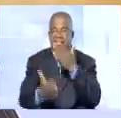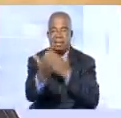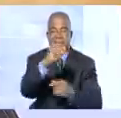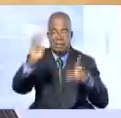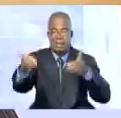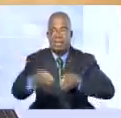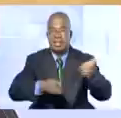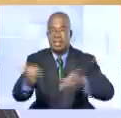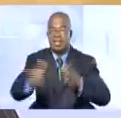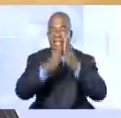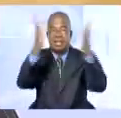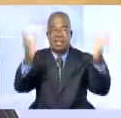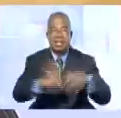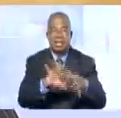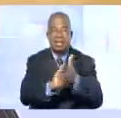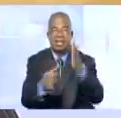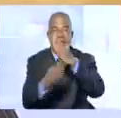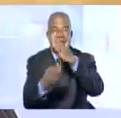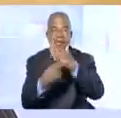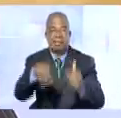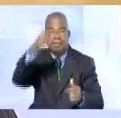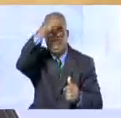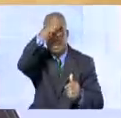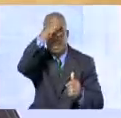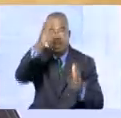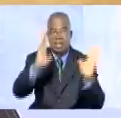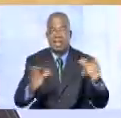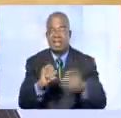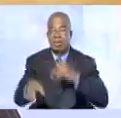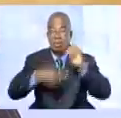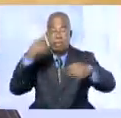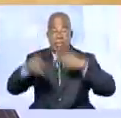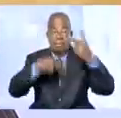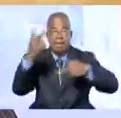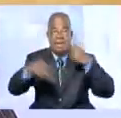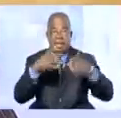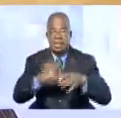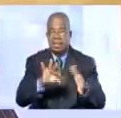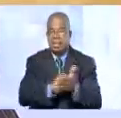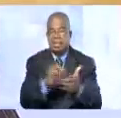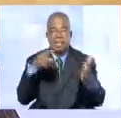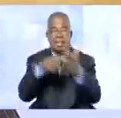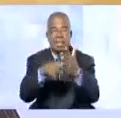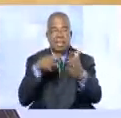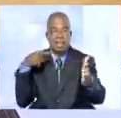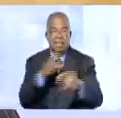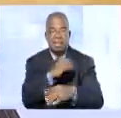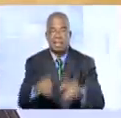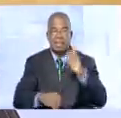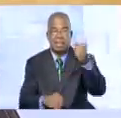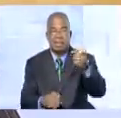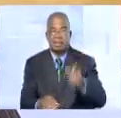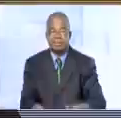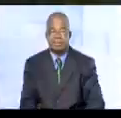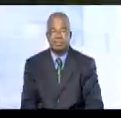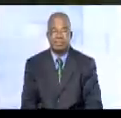Bank Inde et ils ont parlé bien entendu de la ligne de crédit accordée à la Côte d'Ivoire. Nous, on en parle avec Alvar